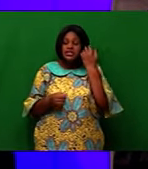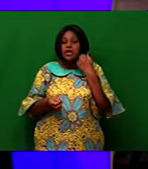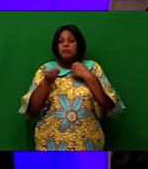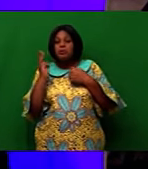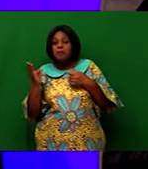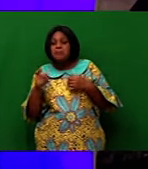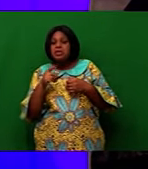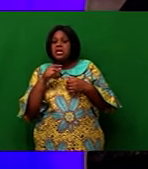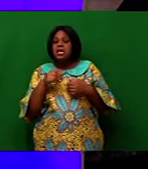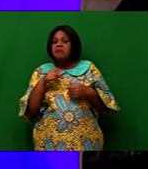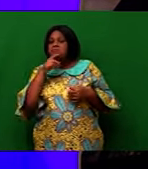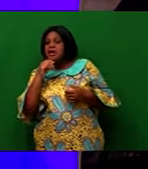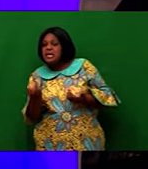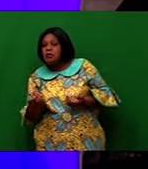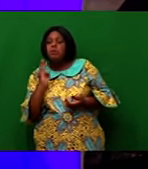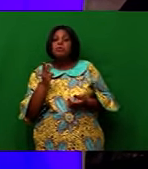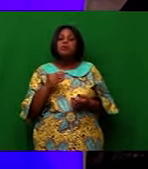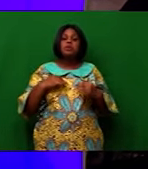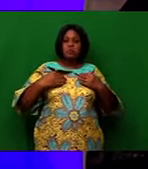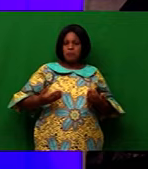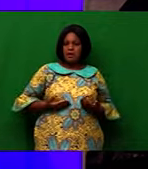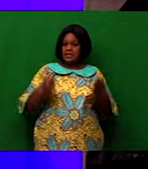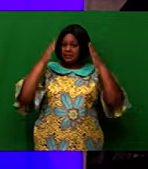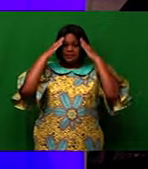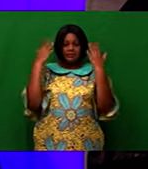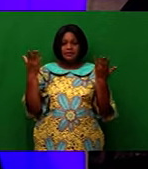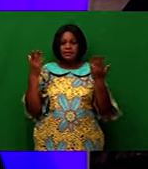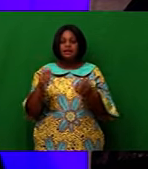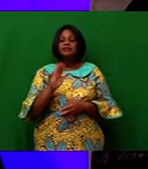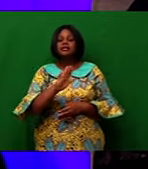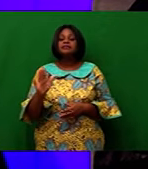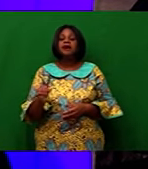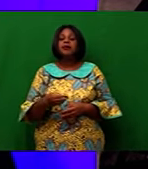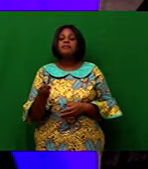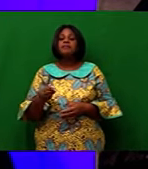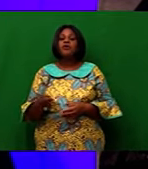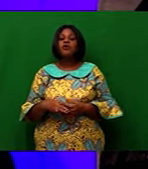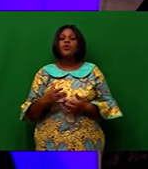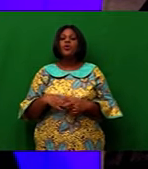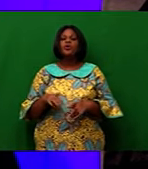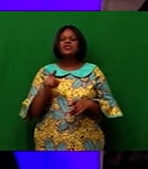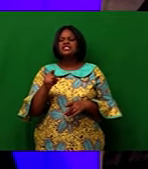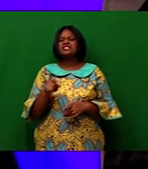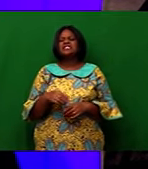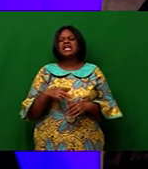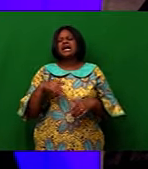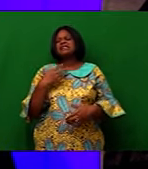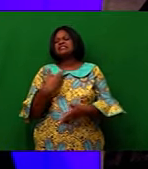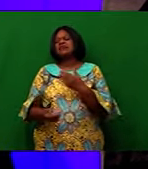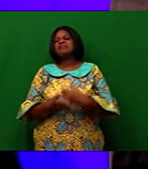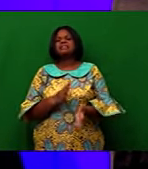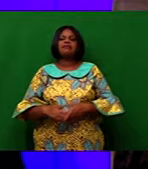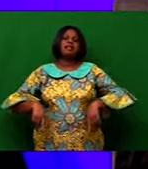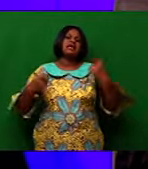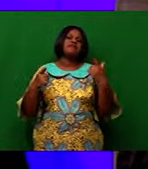tipinde mabhonzo enyaya vadiwa vatariri. Iko zvino tine mhuri dziri kuraramira munzira umu. nekuda kwezvipari izvo zvisina kurongwa zvisina